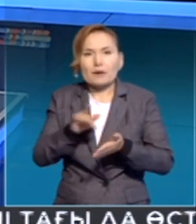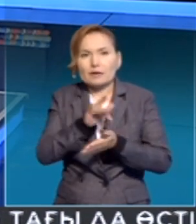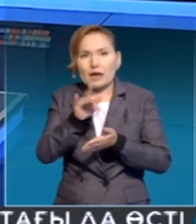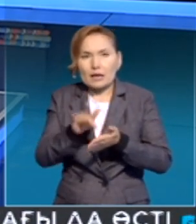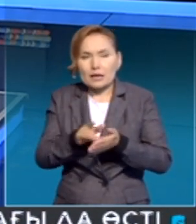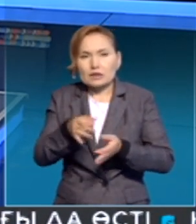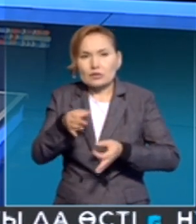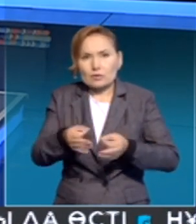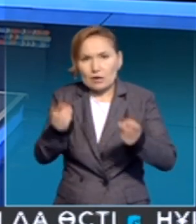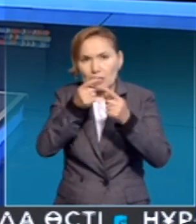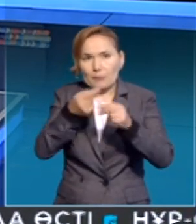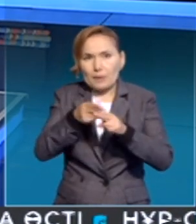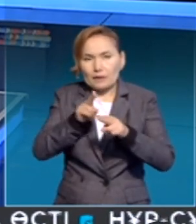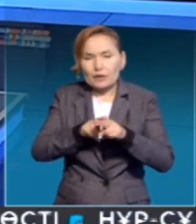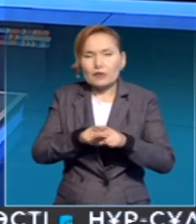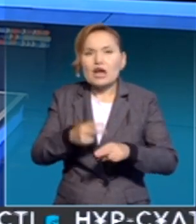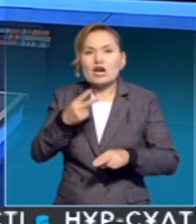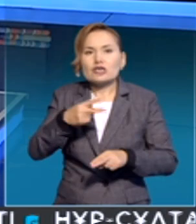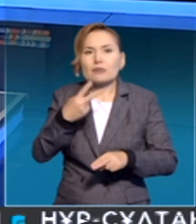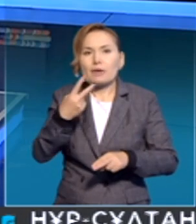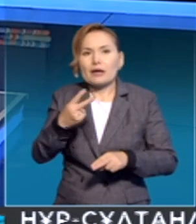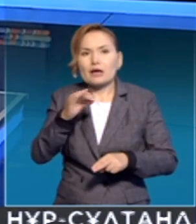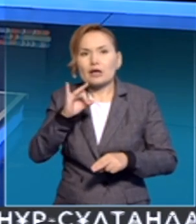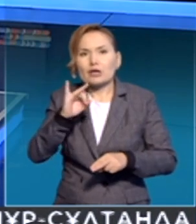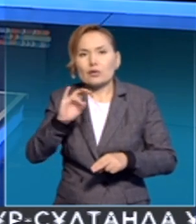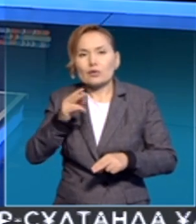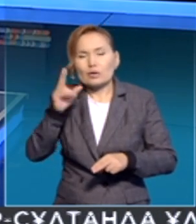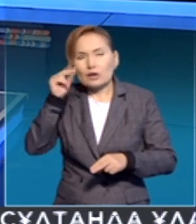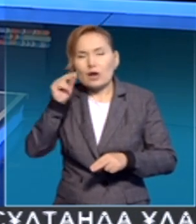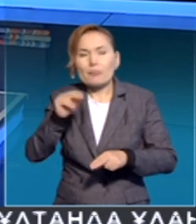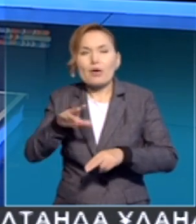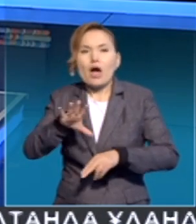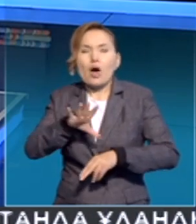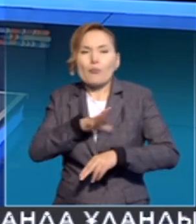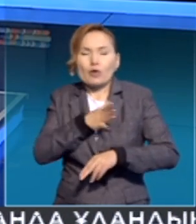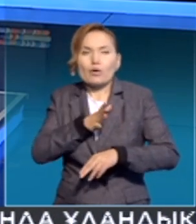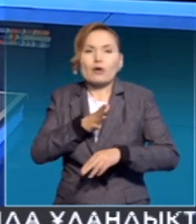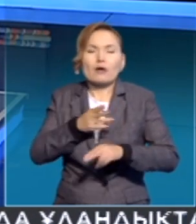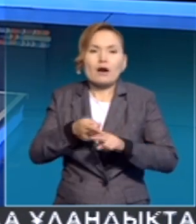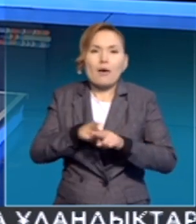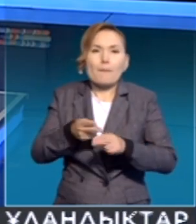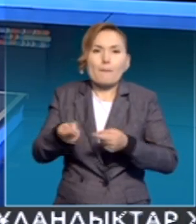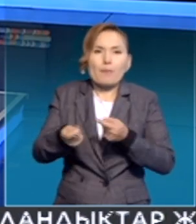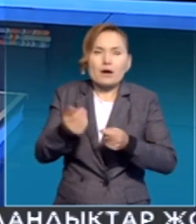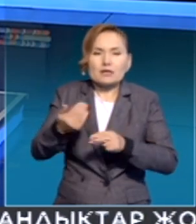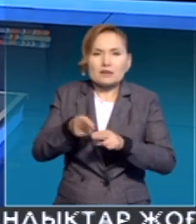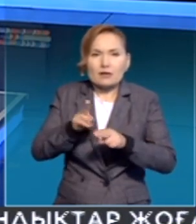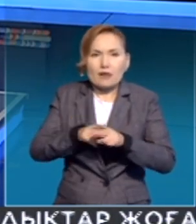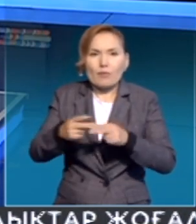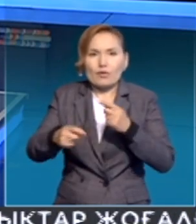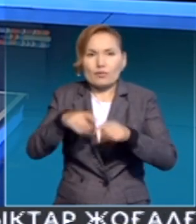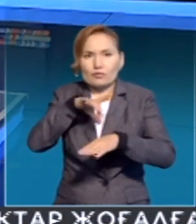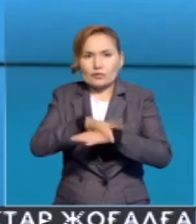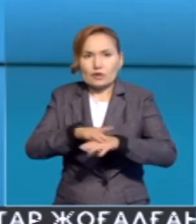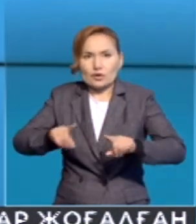қызметі. Еске салайық, 22-ші маусым күні шекара қызметінің бұрынғы басшылары билікті асыра пайдалану фактісі бойынша ұсталған еді.